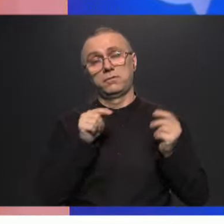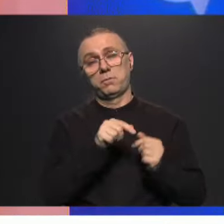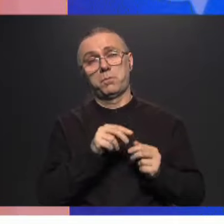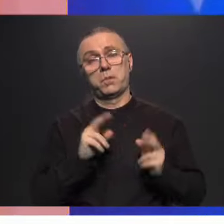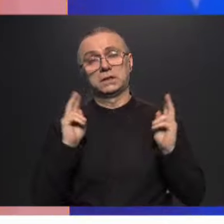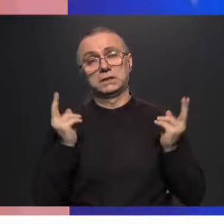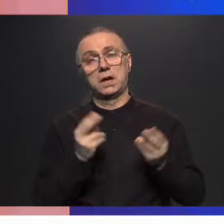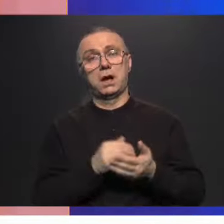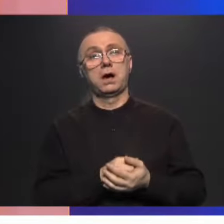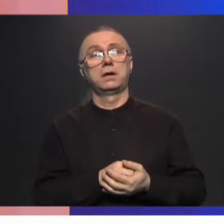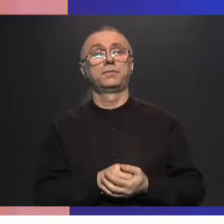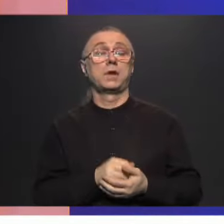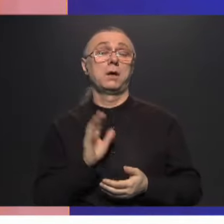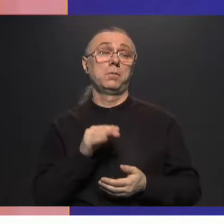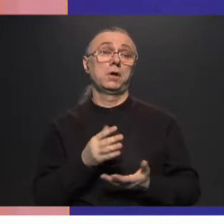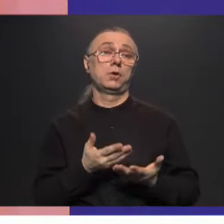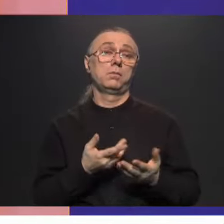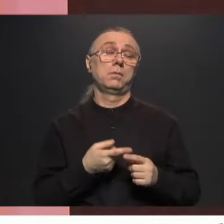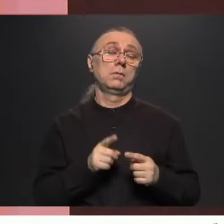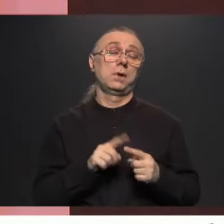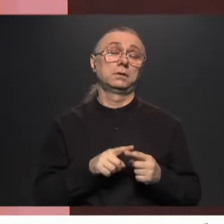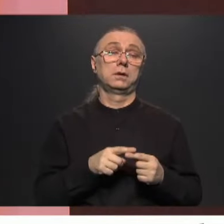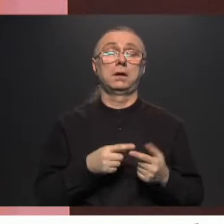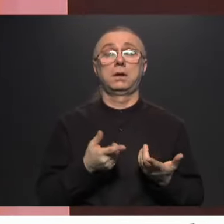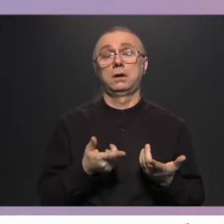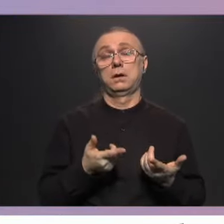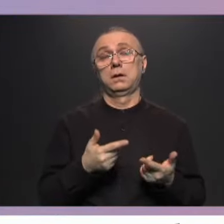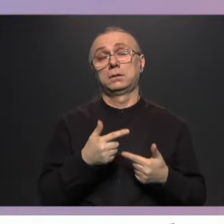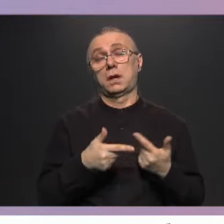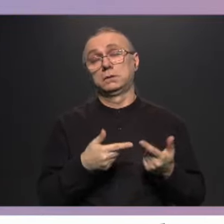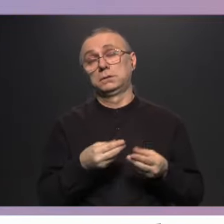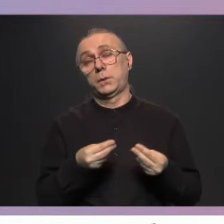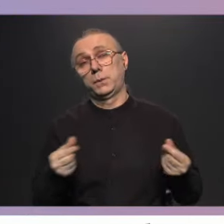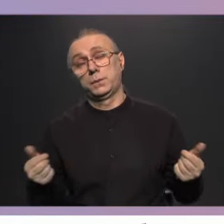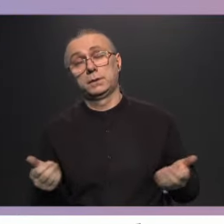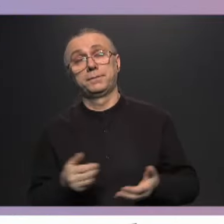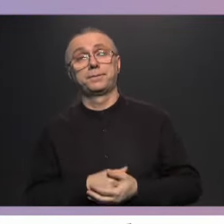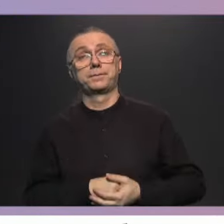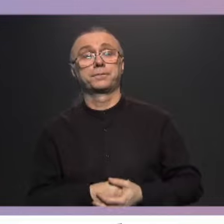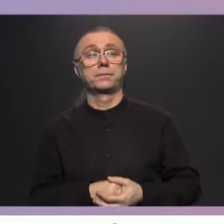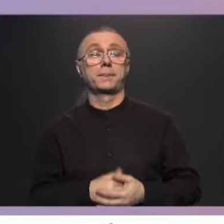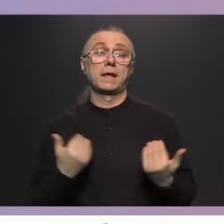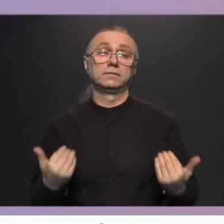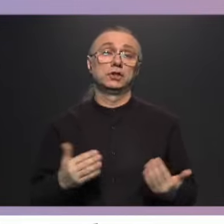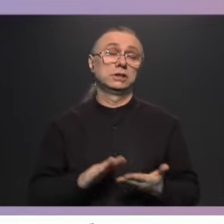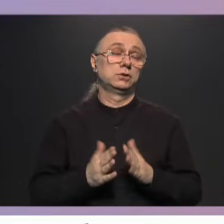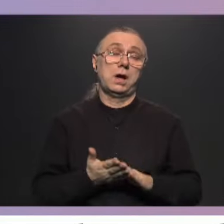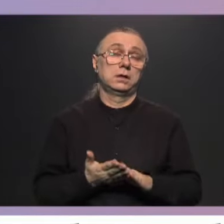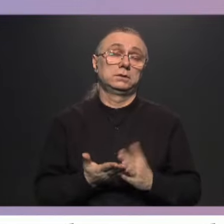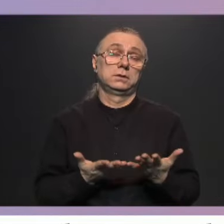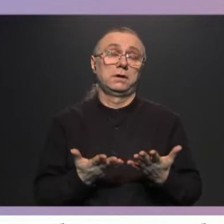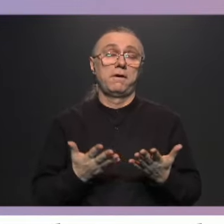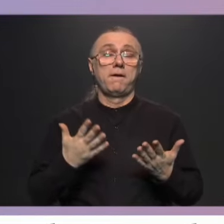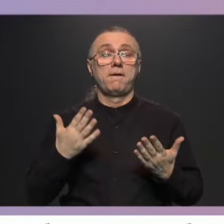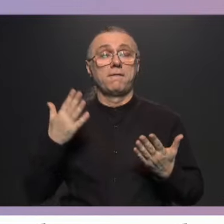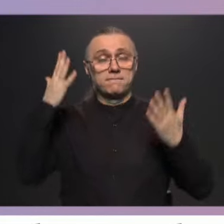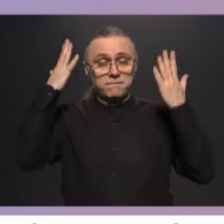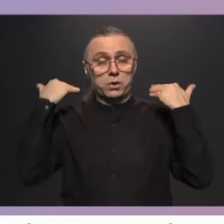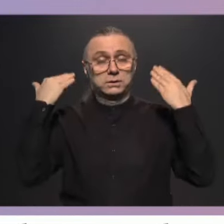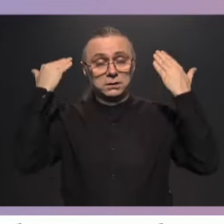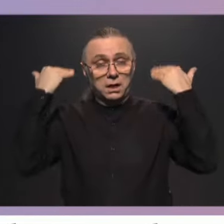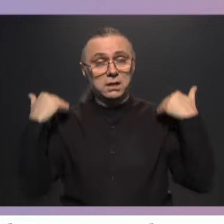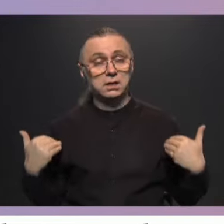стала отходить. Вот. Что касается нынешней ситуации, дело вкуса. Я